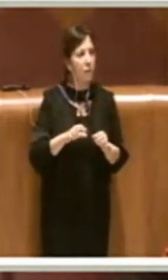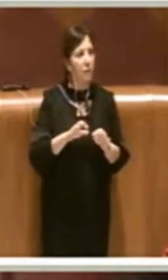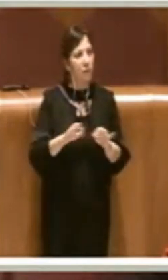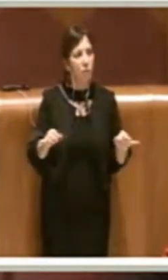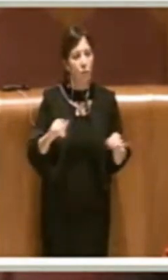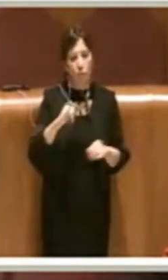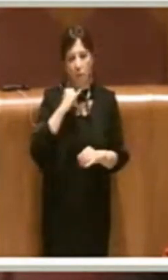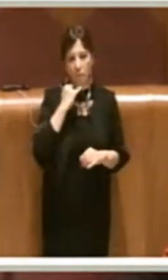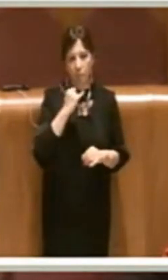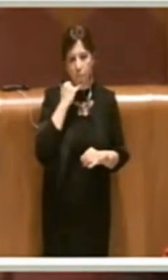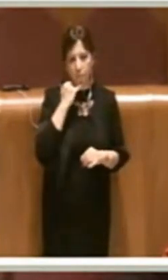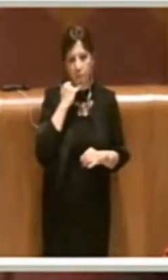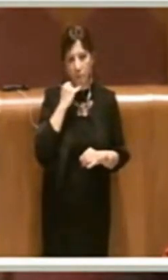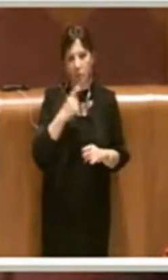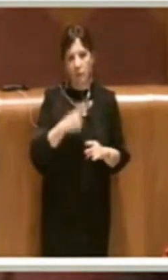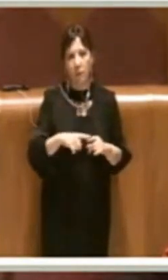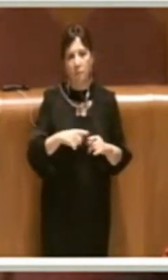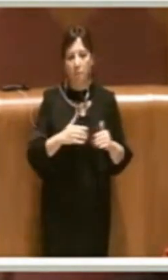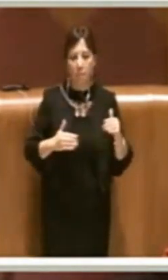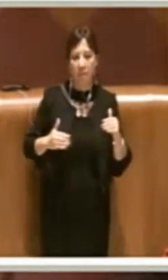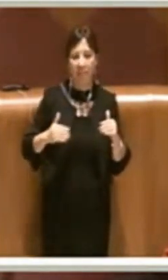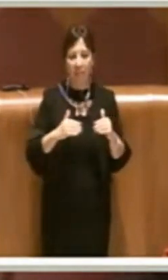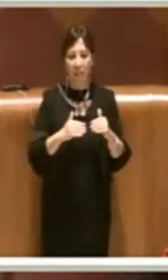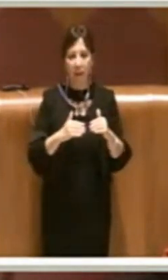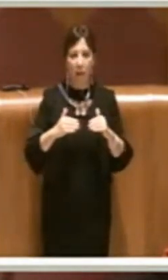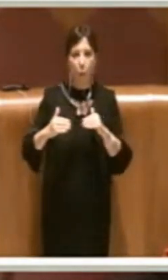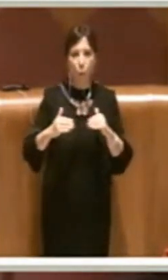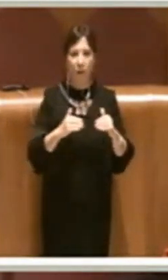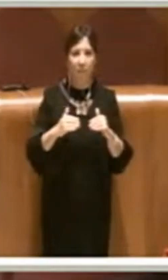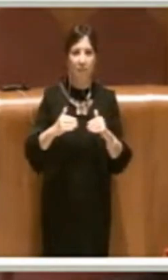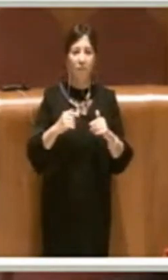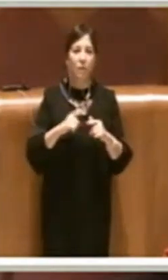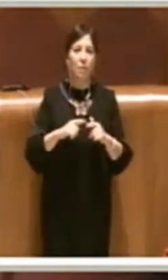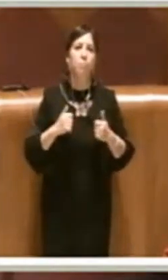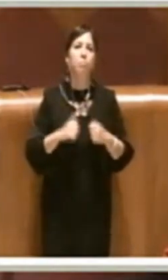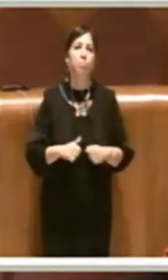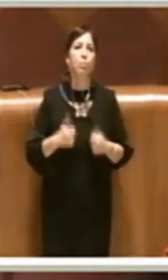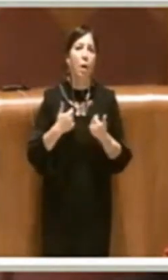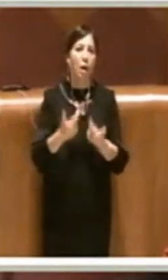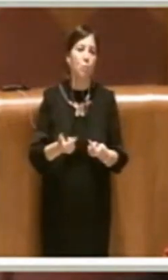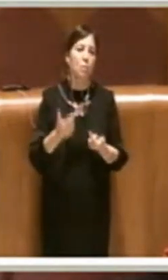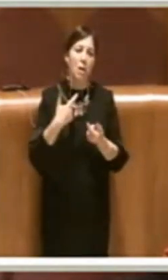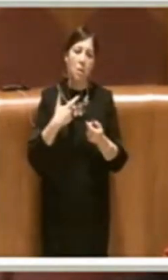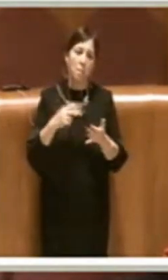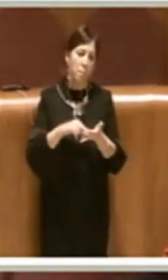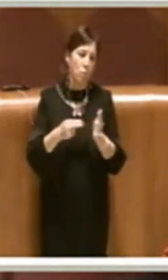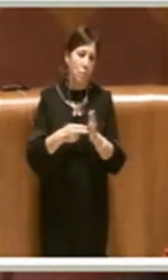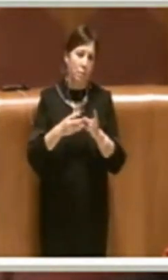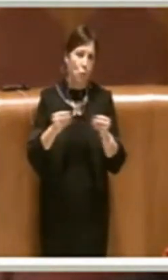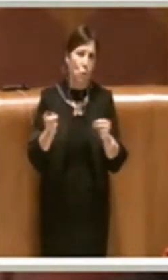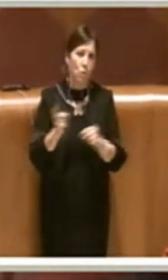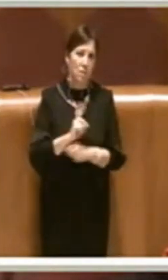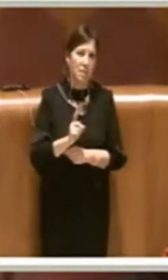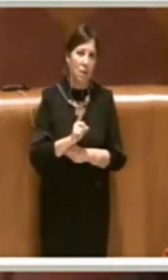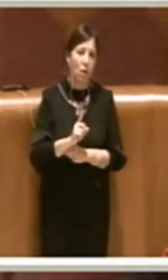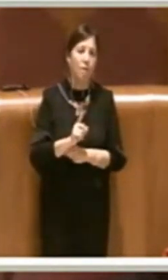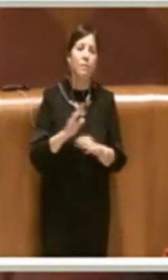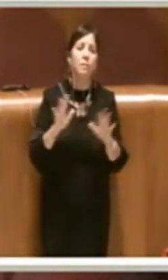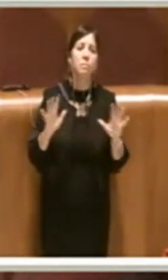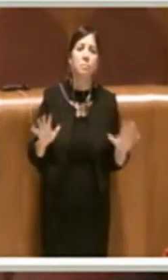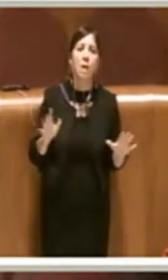misura, diciamo, perequativa che può aiutare sicuramente i commercianti, non risolve il problema, però